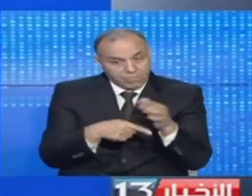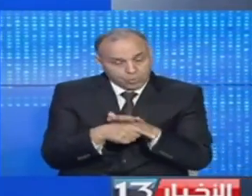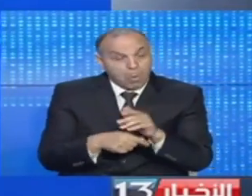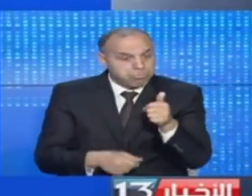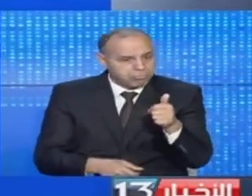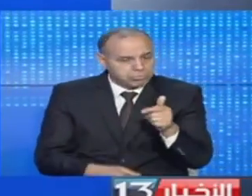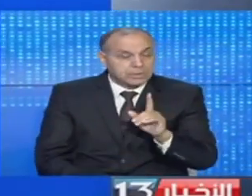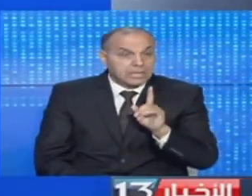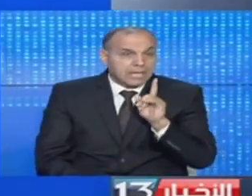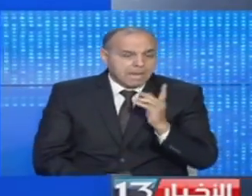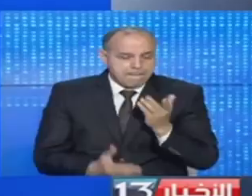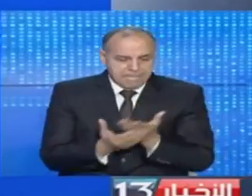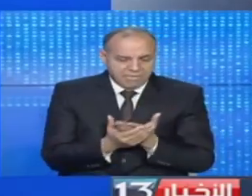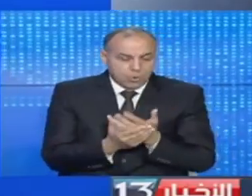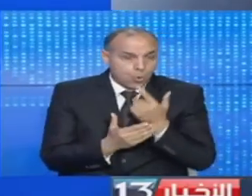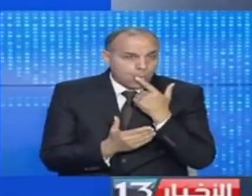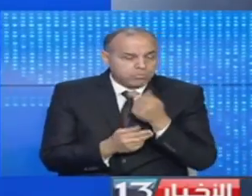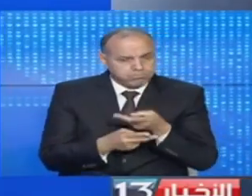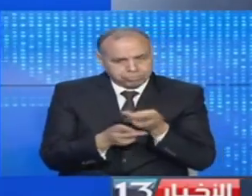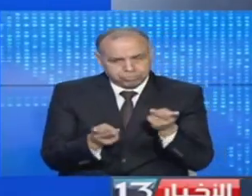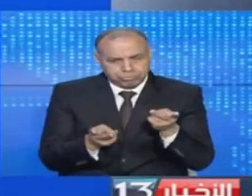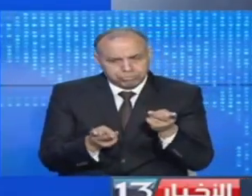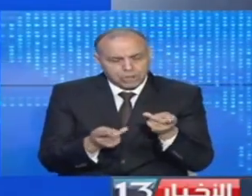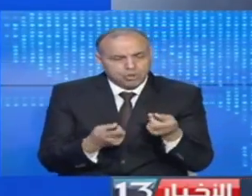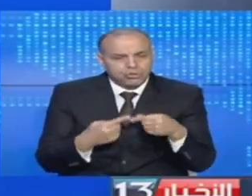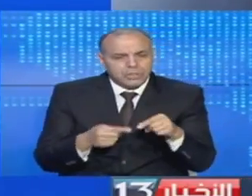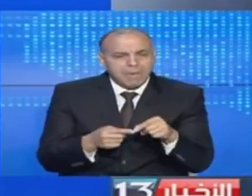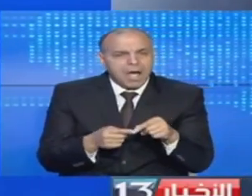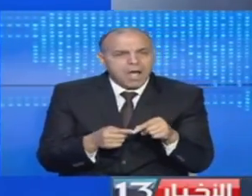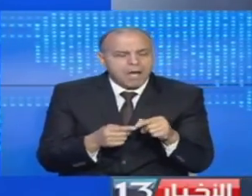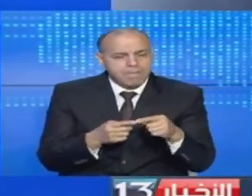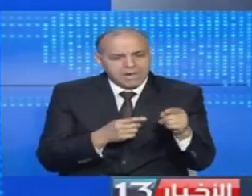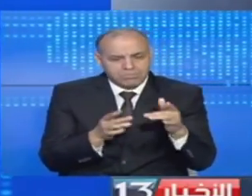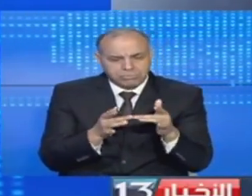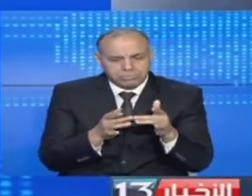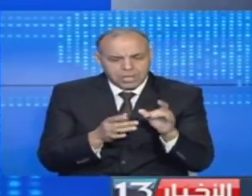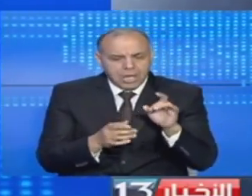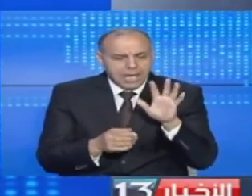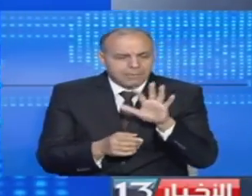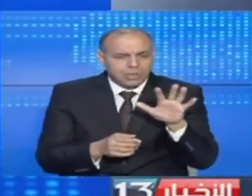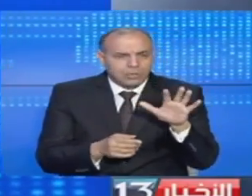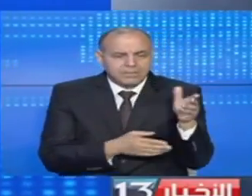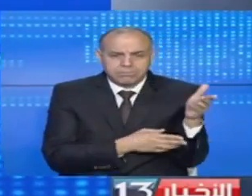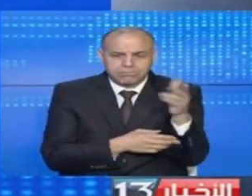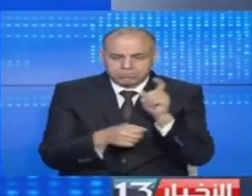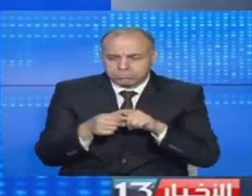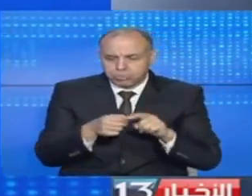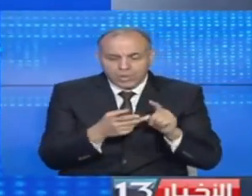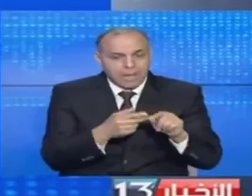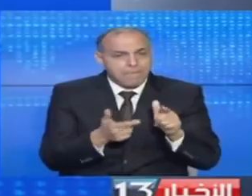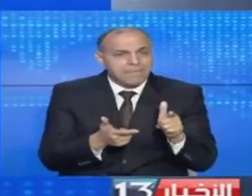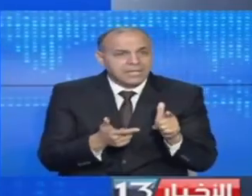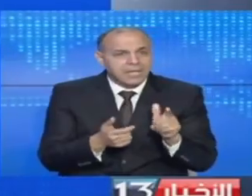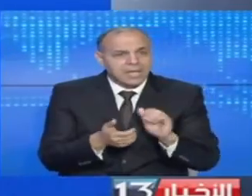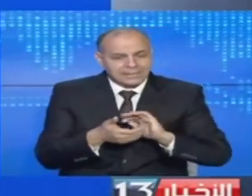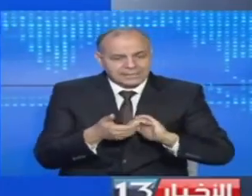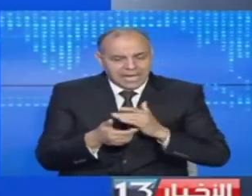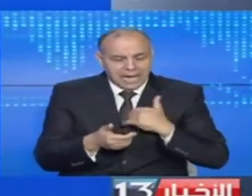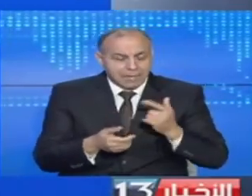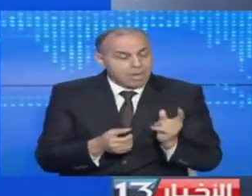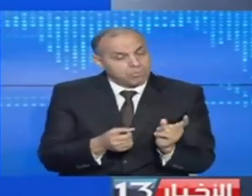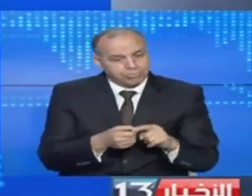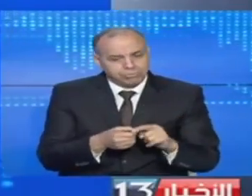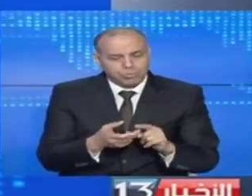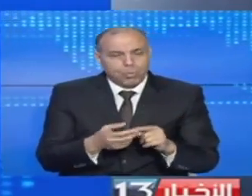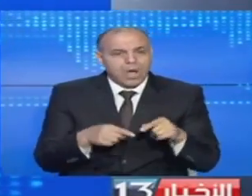الفيروس ملفات طرحت خلال اجتماع عن معظم خمسه وخمسين مشاركا بينهم منظمه الصحه العالميه